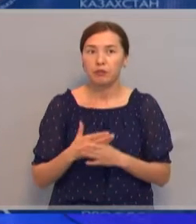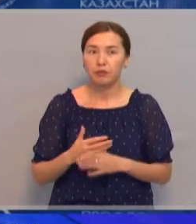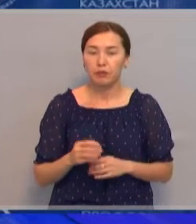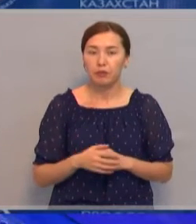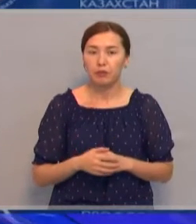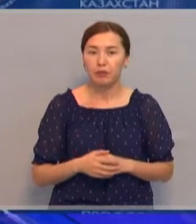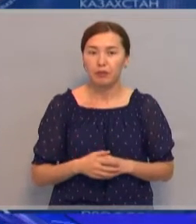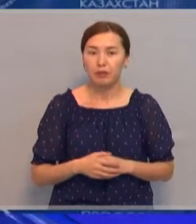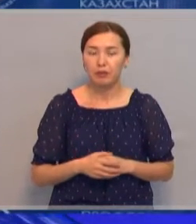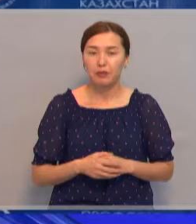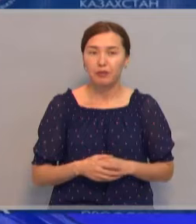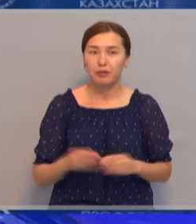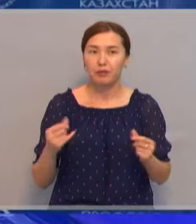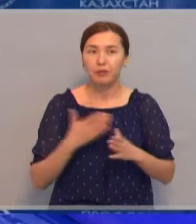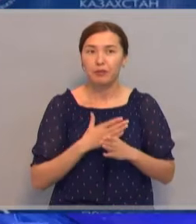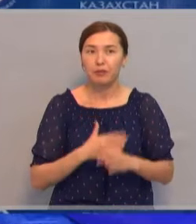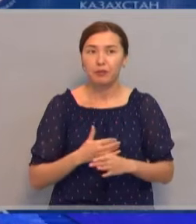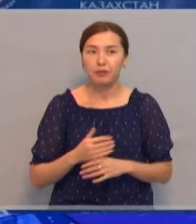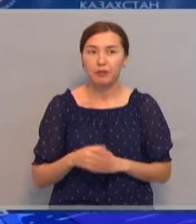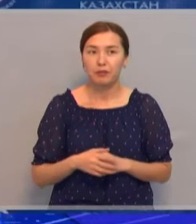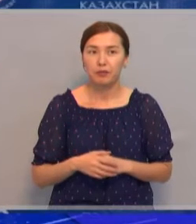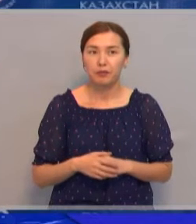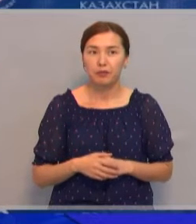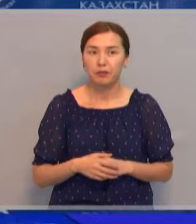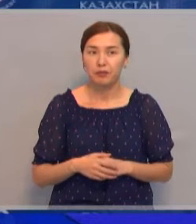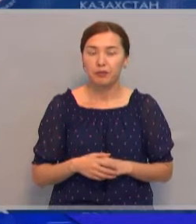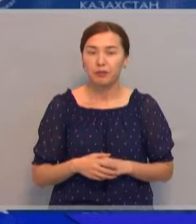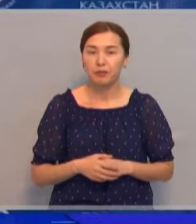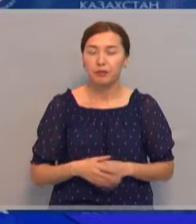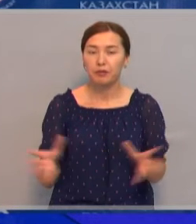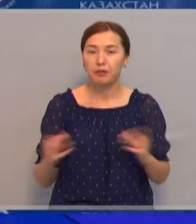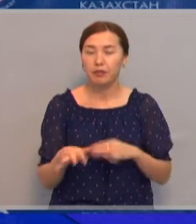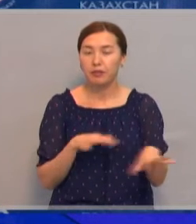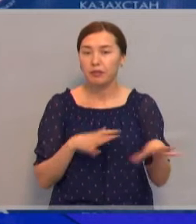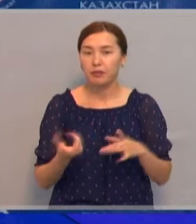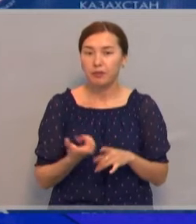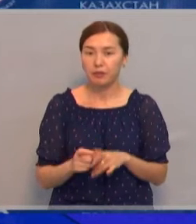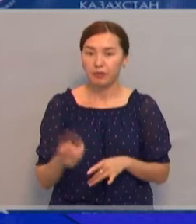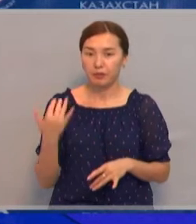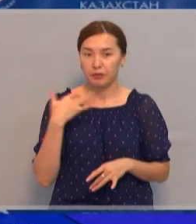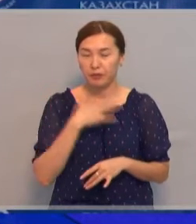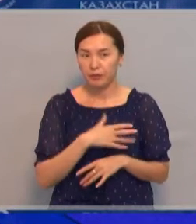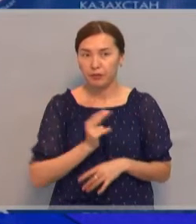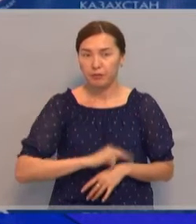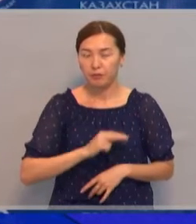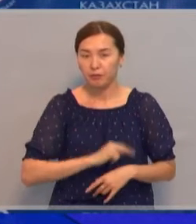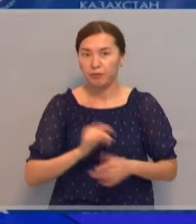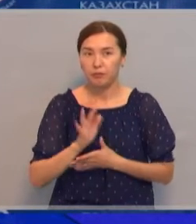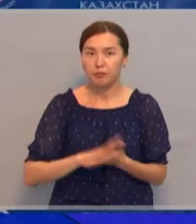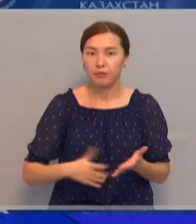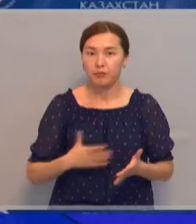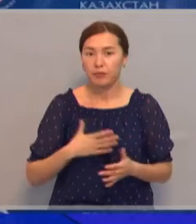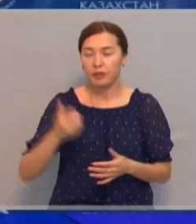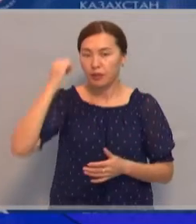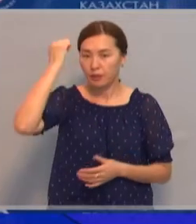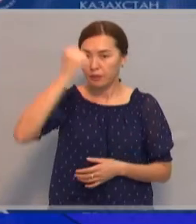көптеген жаңағы мекемелерге қаржылай көмек бердік. Біз біргеміз деген акциямен өте көп жұмыс істелінді. Мен